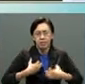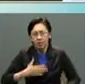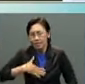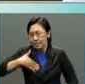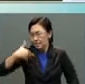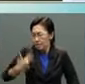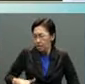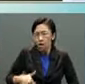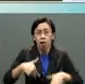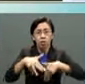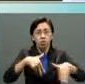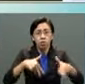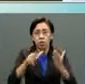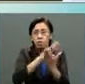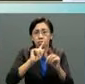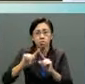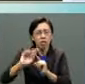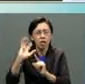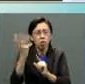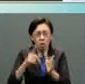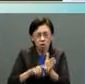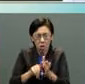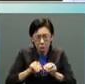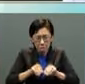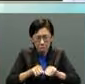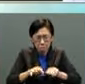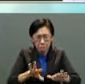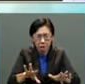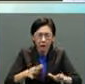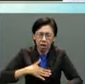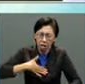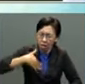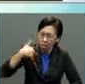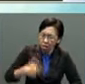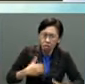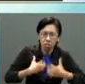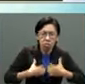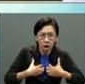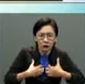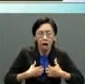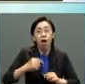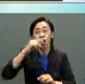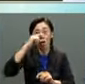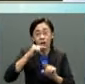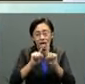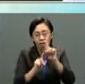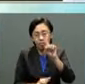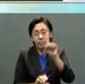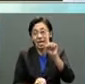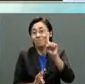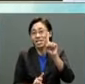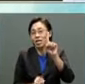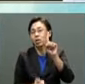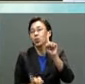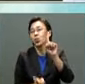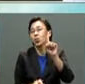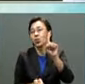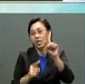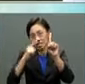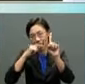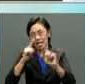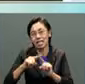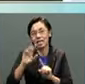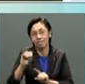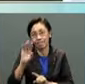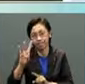กนี้เพราะไวรัสเจ้าตัวนี้นะครับประเทศไทยเราอยู่ที่อันดับ57ยังคงเดิมอยู่นะครับม